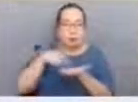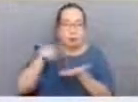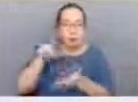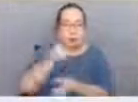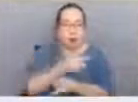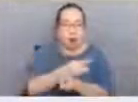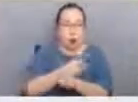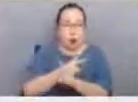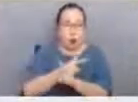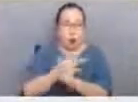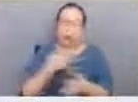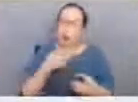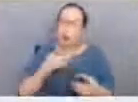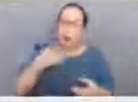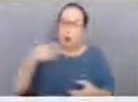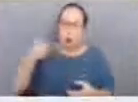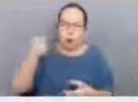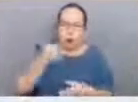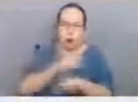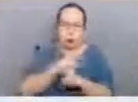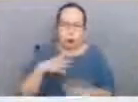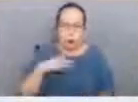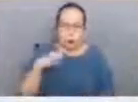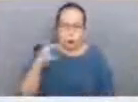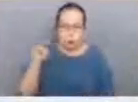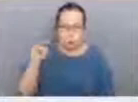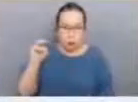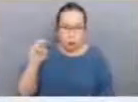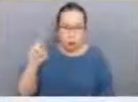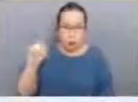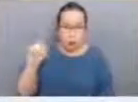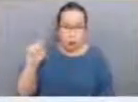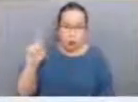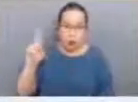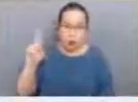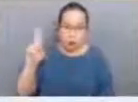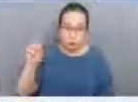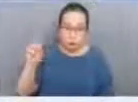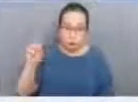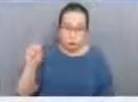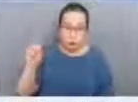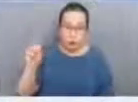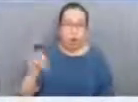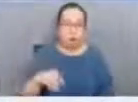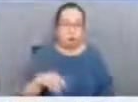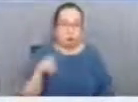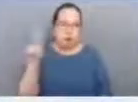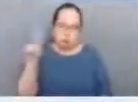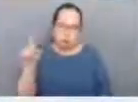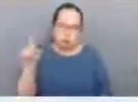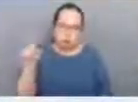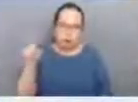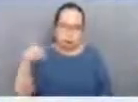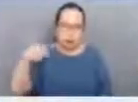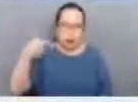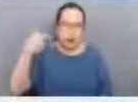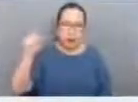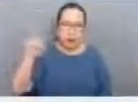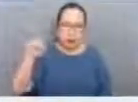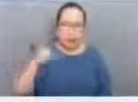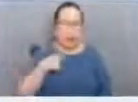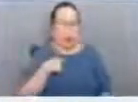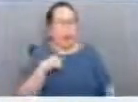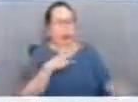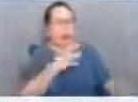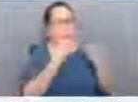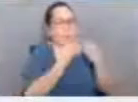Hindi na sila magbabayad come November and December, no? Ang maganda dito, Yosek Rocky, lalaki talaga ang kanilang mga take-home pay